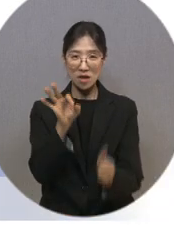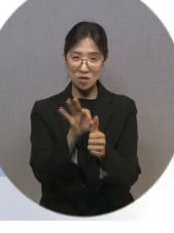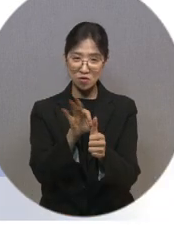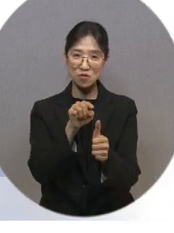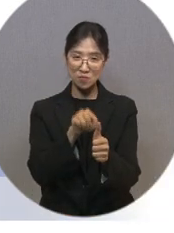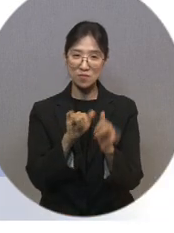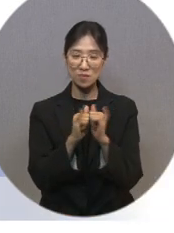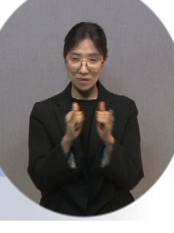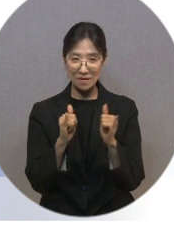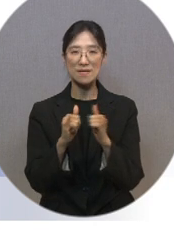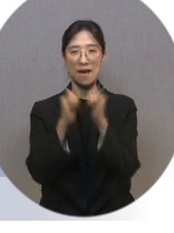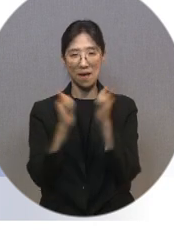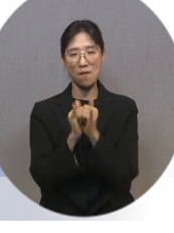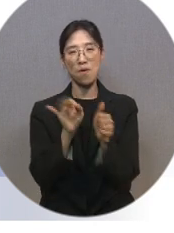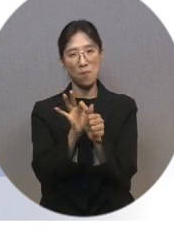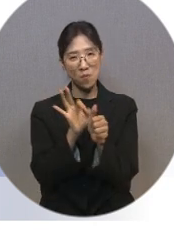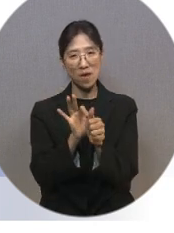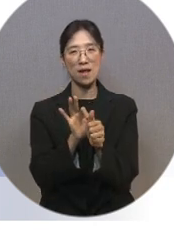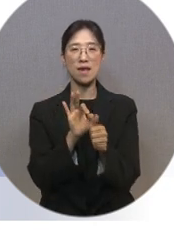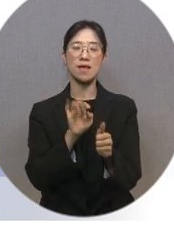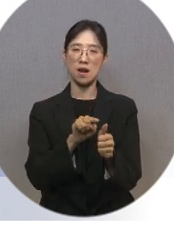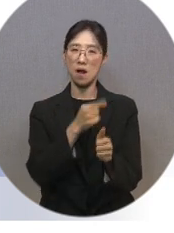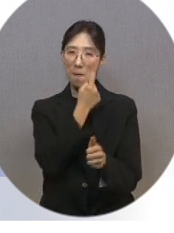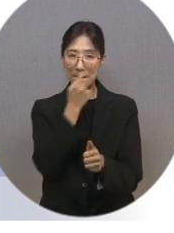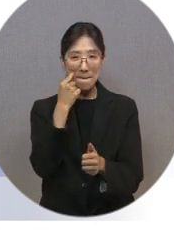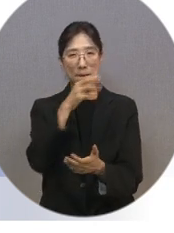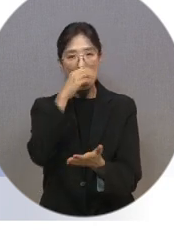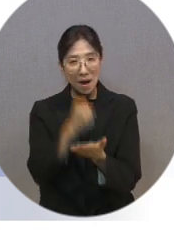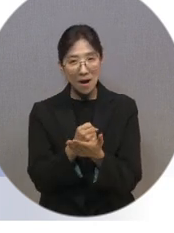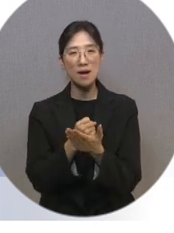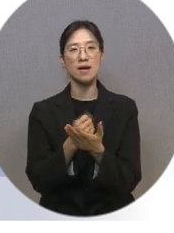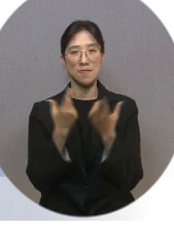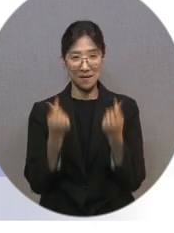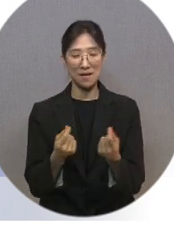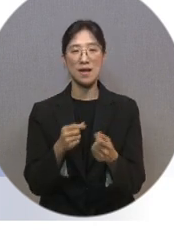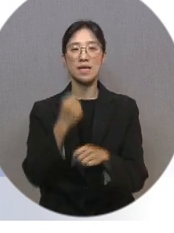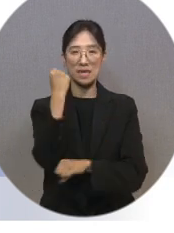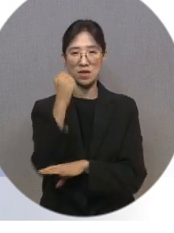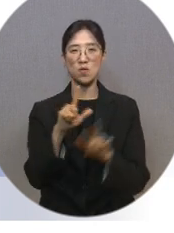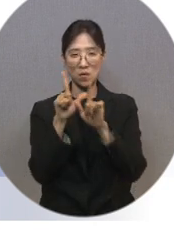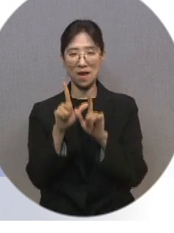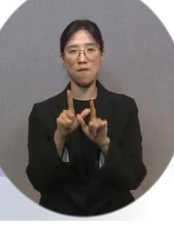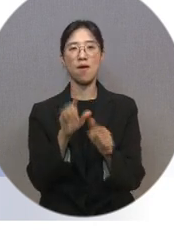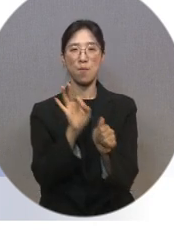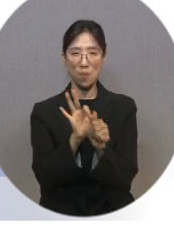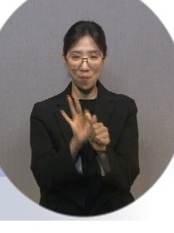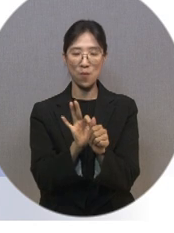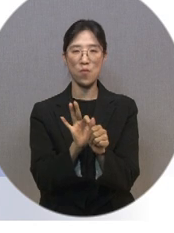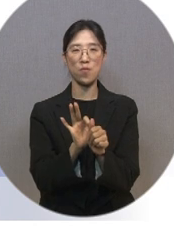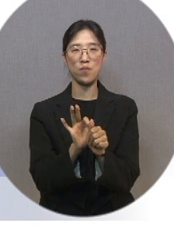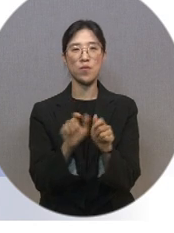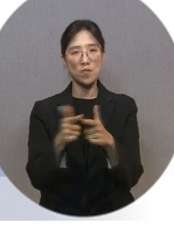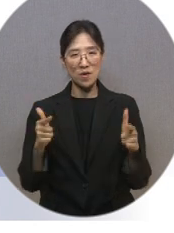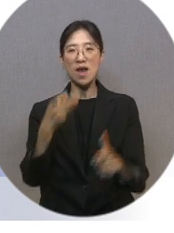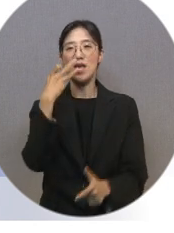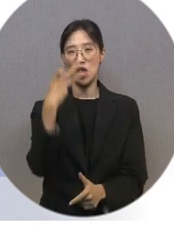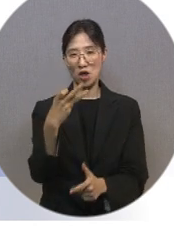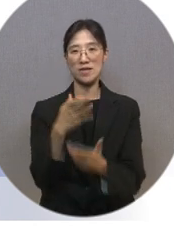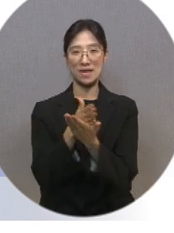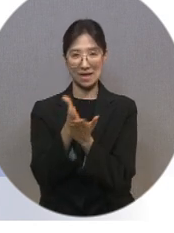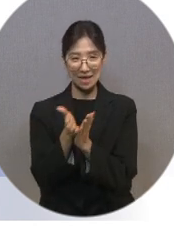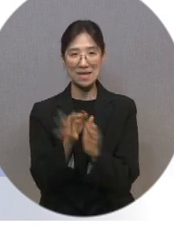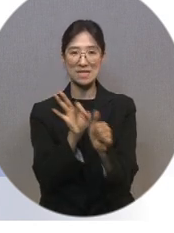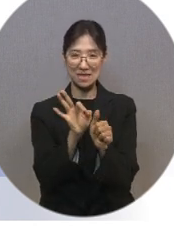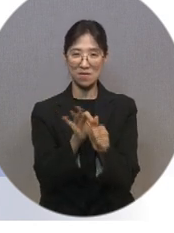대한 사회보장 급의 적정성을 확인하기 위해 기초 생활 보장 기초 연금을 포함한 13개 복지 사업의 지원